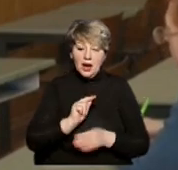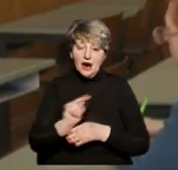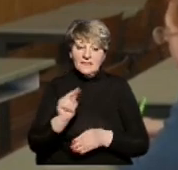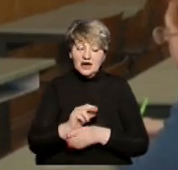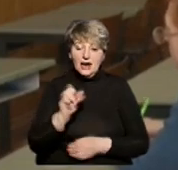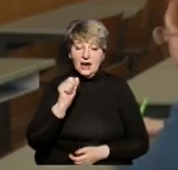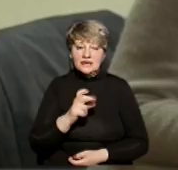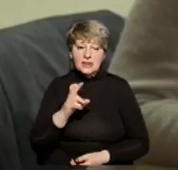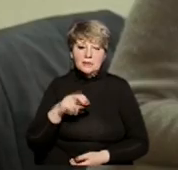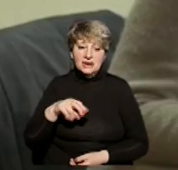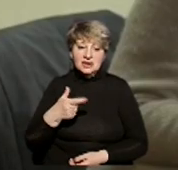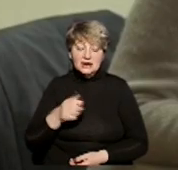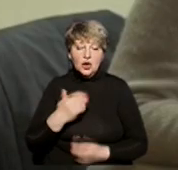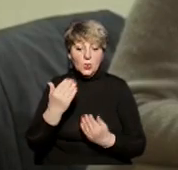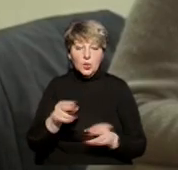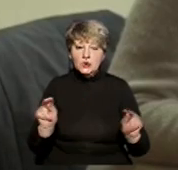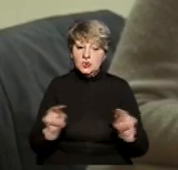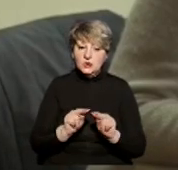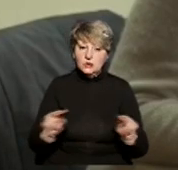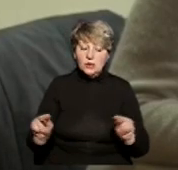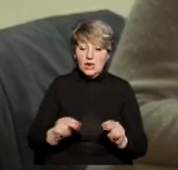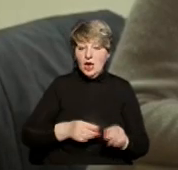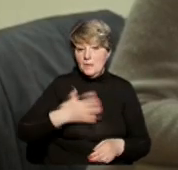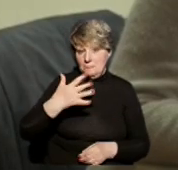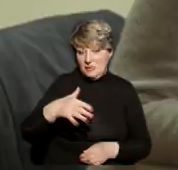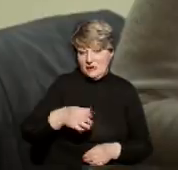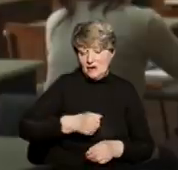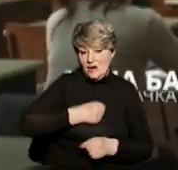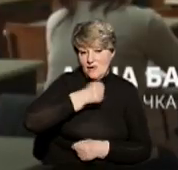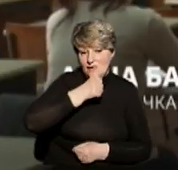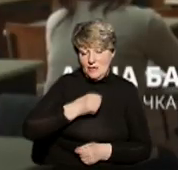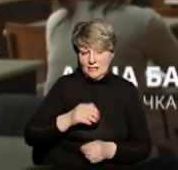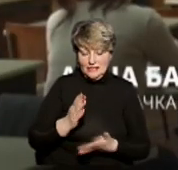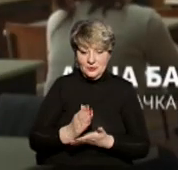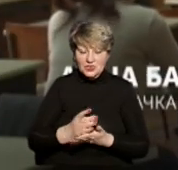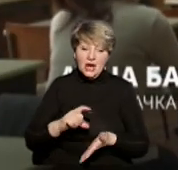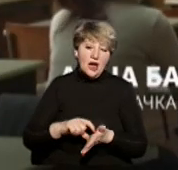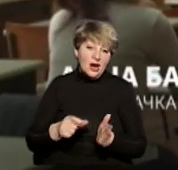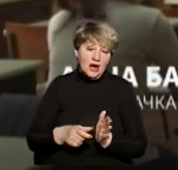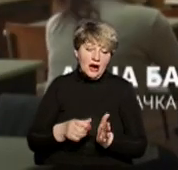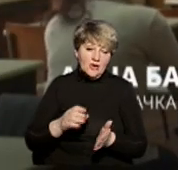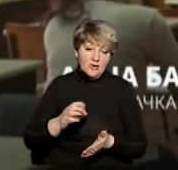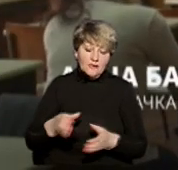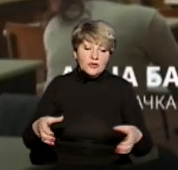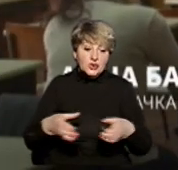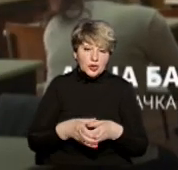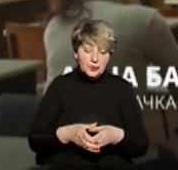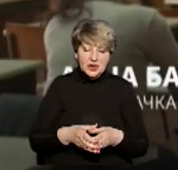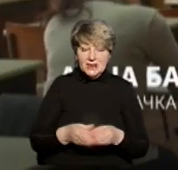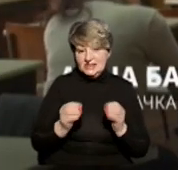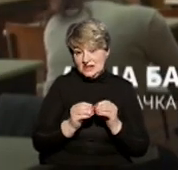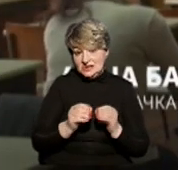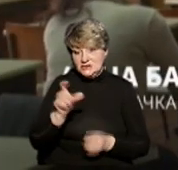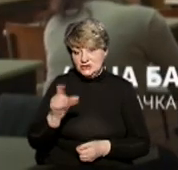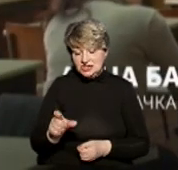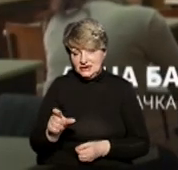української Анна Балега. У неї учні віком від 50 років. В групі 10 чоловік, 10 людей займаються.